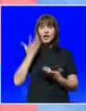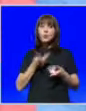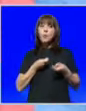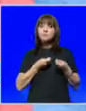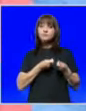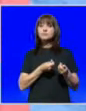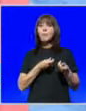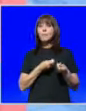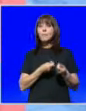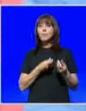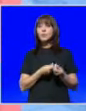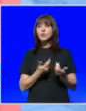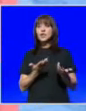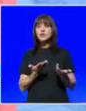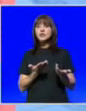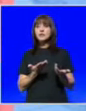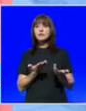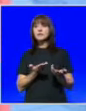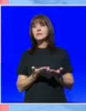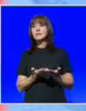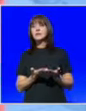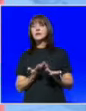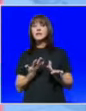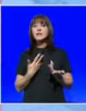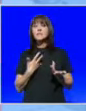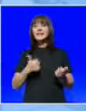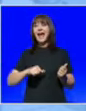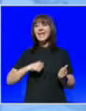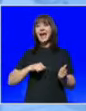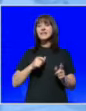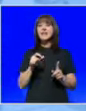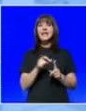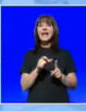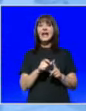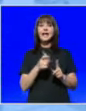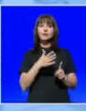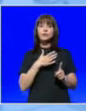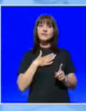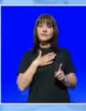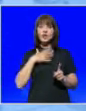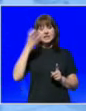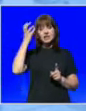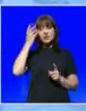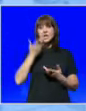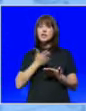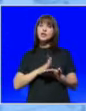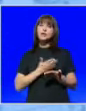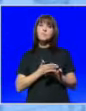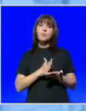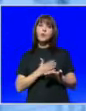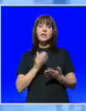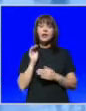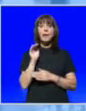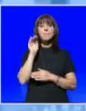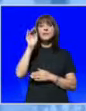поддържат и така имат ядрени реактори в своите държави. Те споделиха своите бъдещи